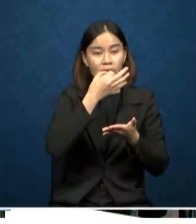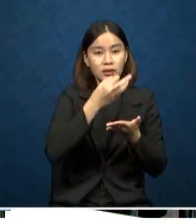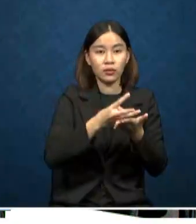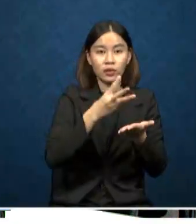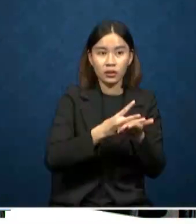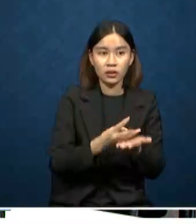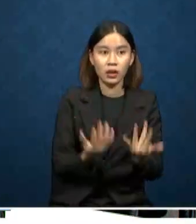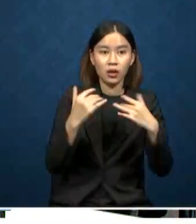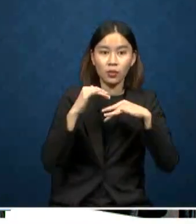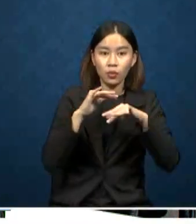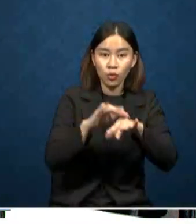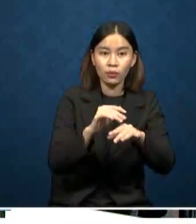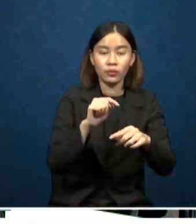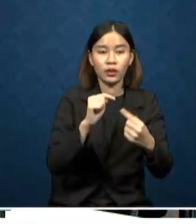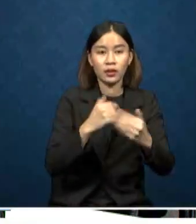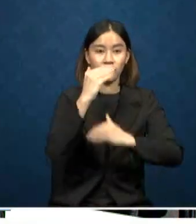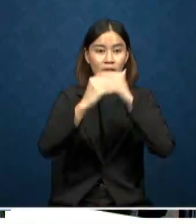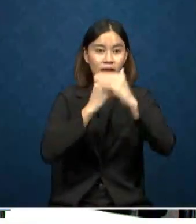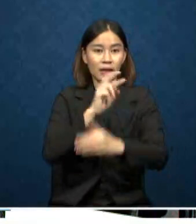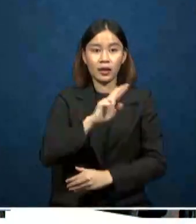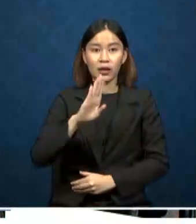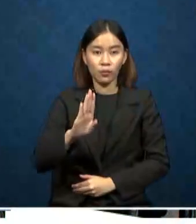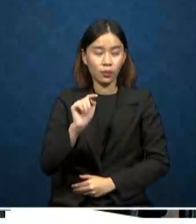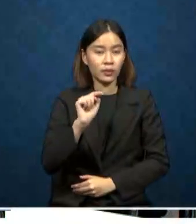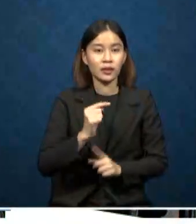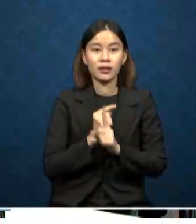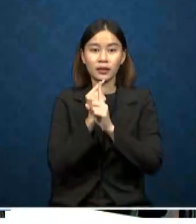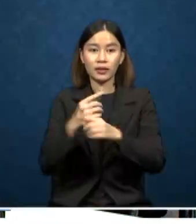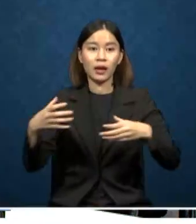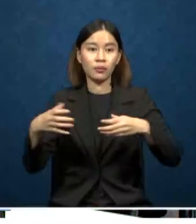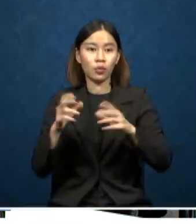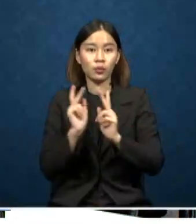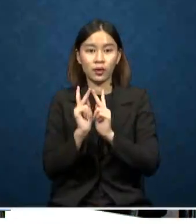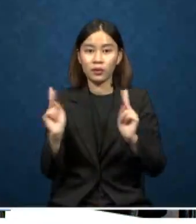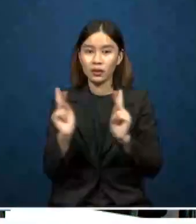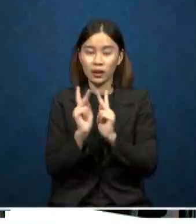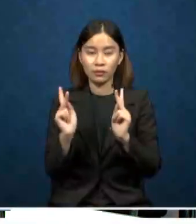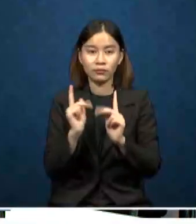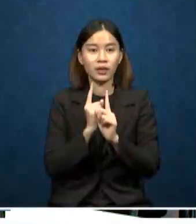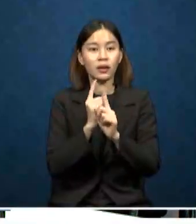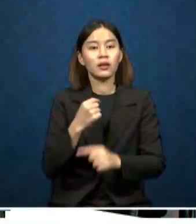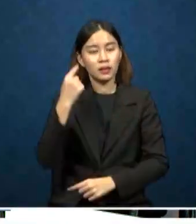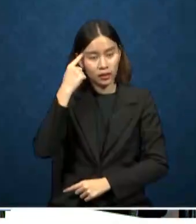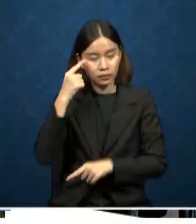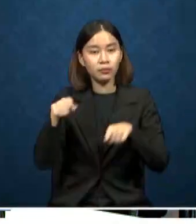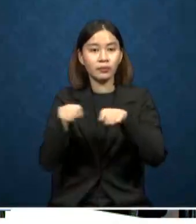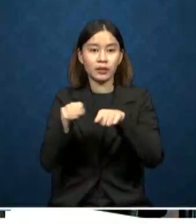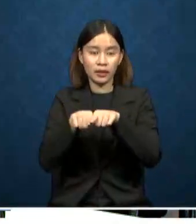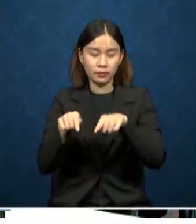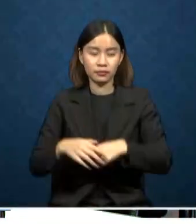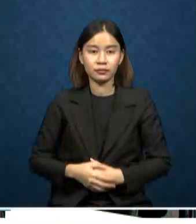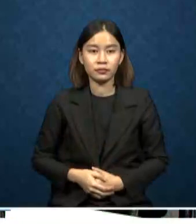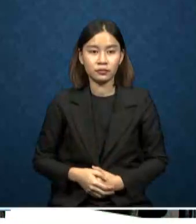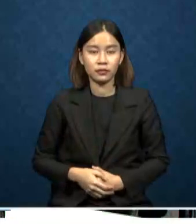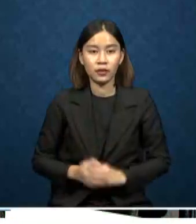ยังไม่ได้เข้ามาสู่ตรงนี้เพื่อสร้างให้ระบบตรงนี้ตามที่คณะกรรมธิการเสนอนั้นน่ะดิฉันก็เห็นด้วยอย่างยิ่งนะคะ